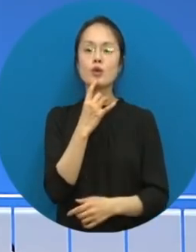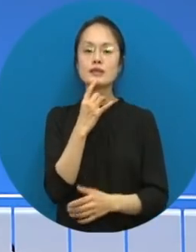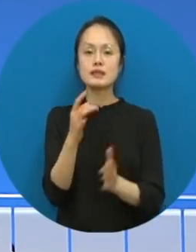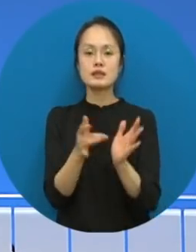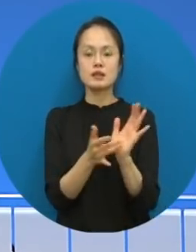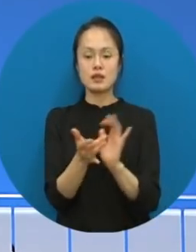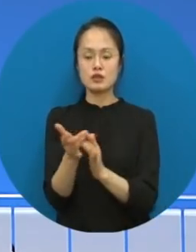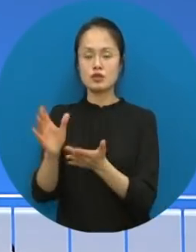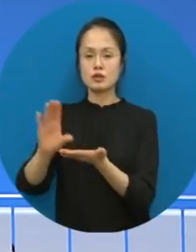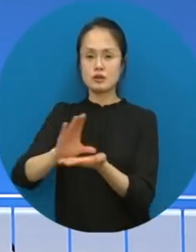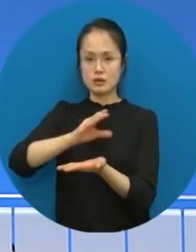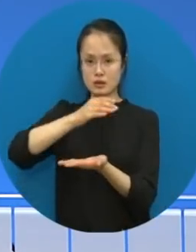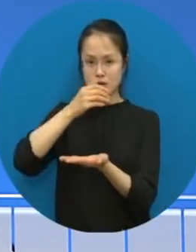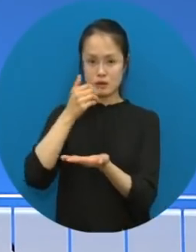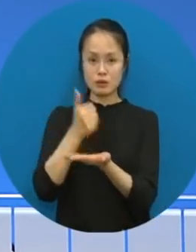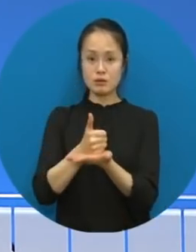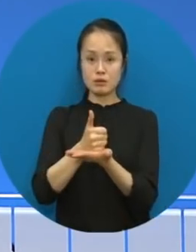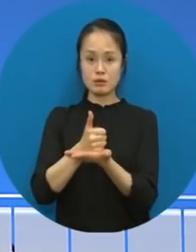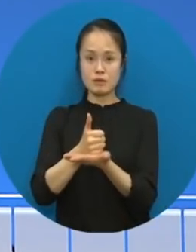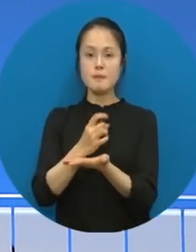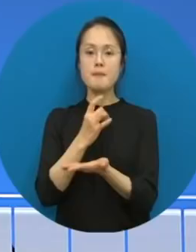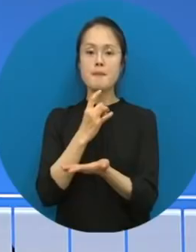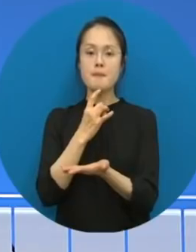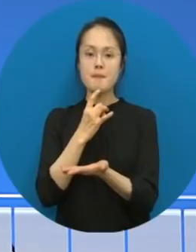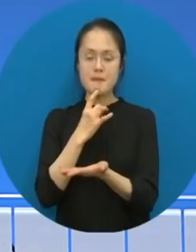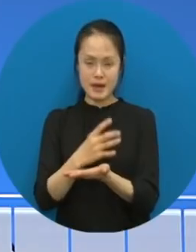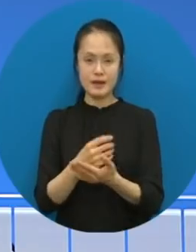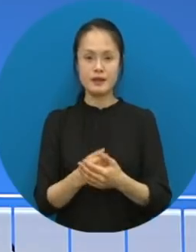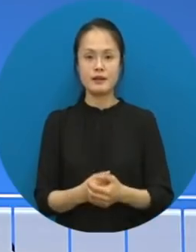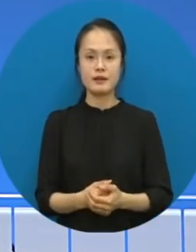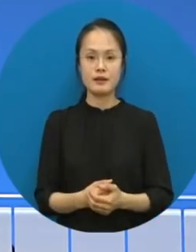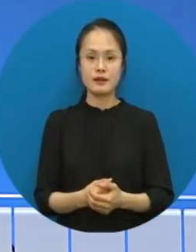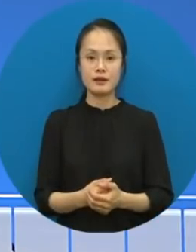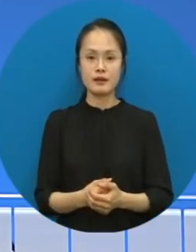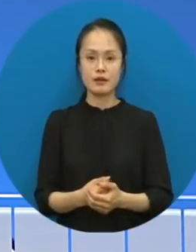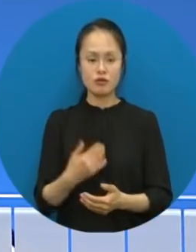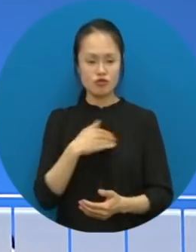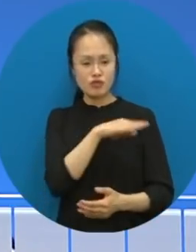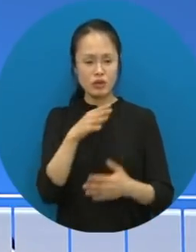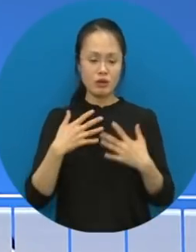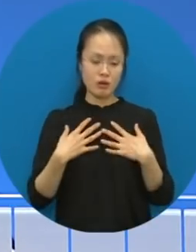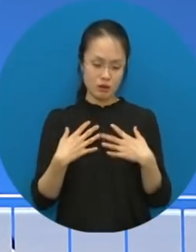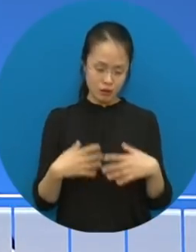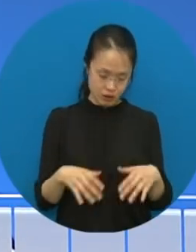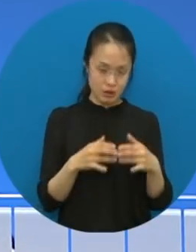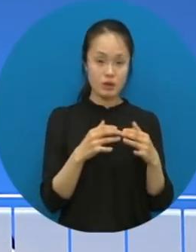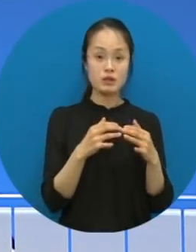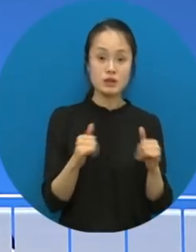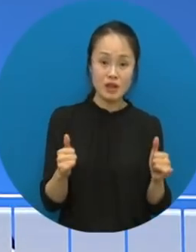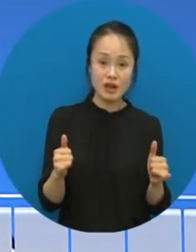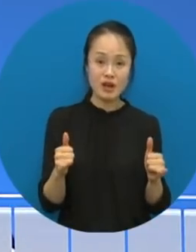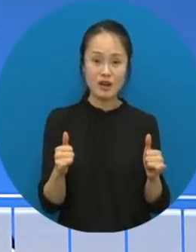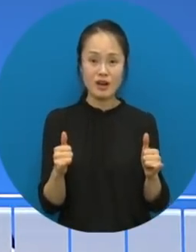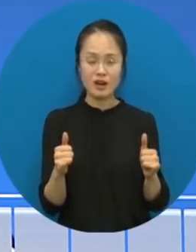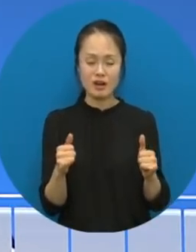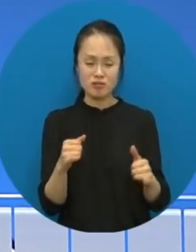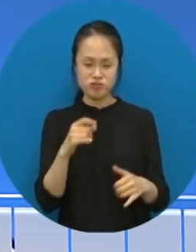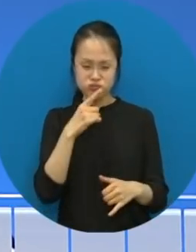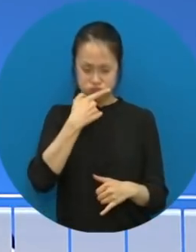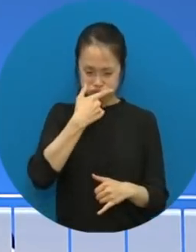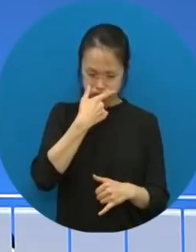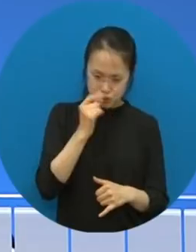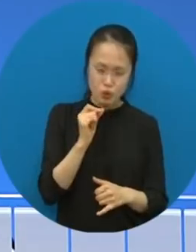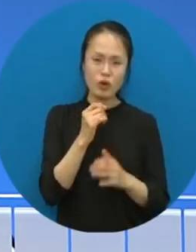우리는 연약한 자요, 무지한 자요, 못난 자요, 부서진 자요, 소외된 자요, 괴로운